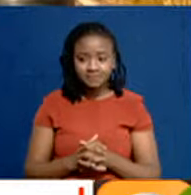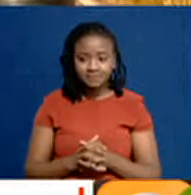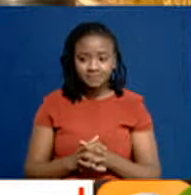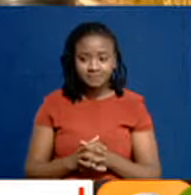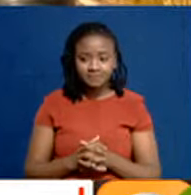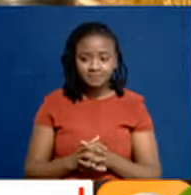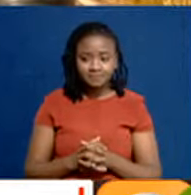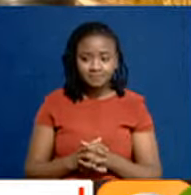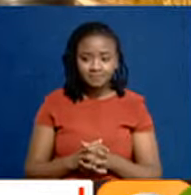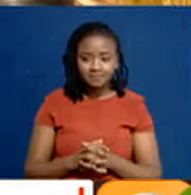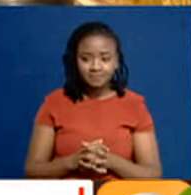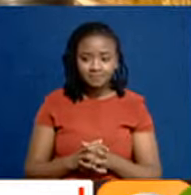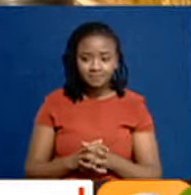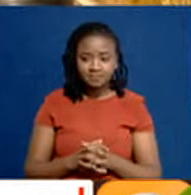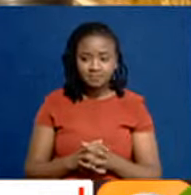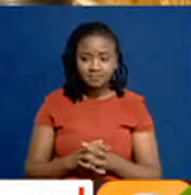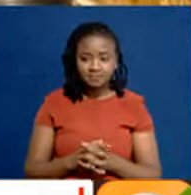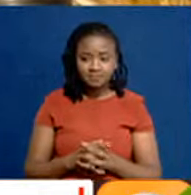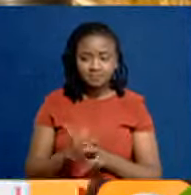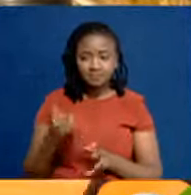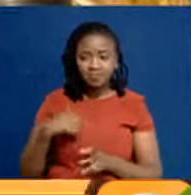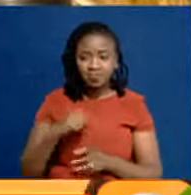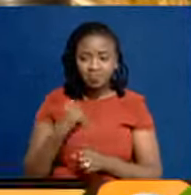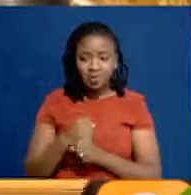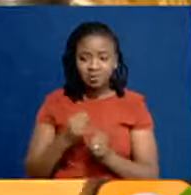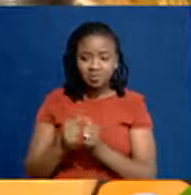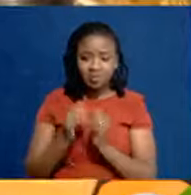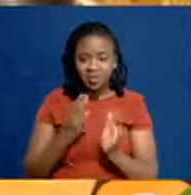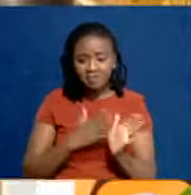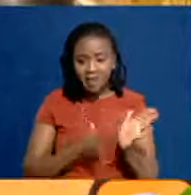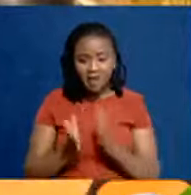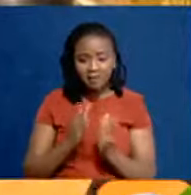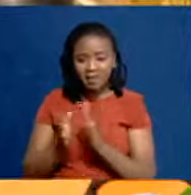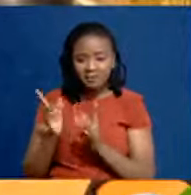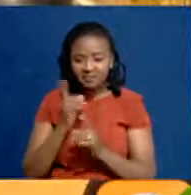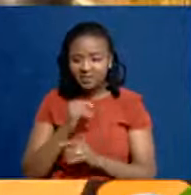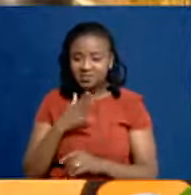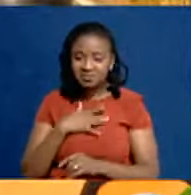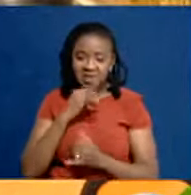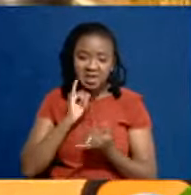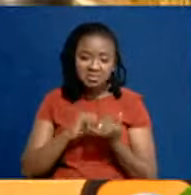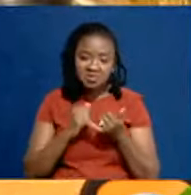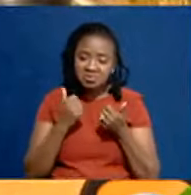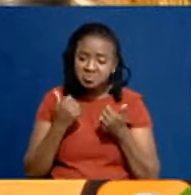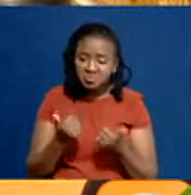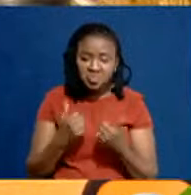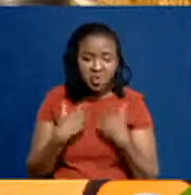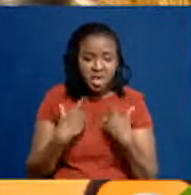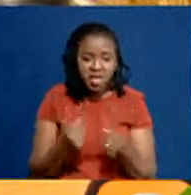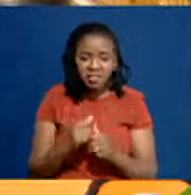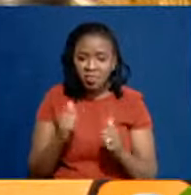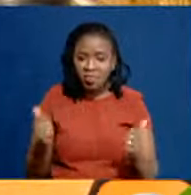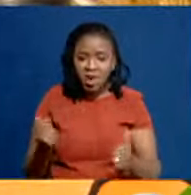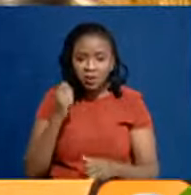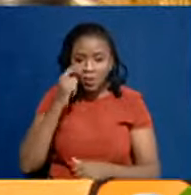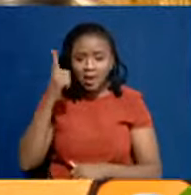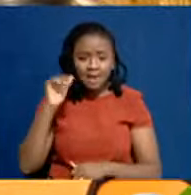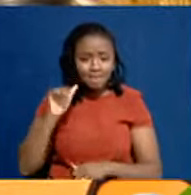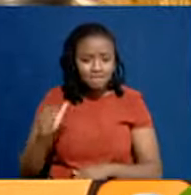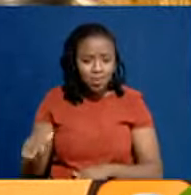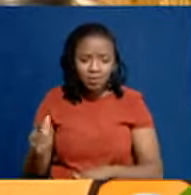Tukapanga mipango ya harusi, tukamaliza. Alikuwa tu mzuri. Akaamka asubuhi akakuja hapa